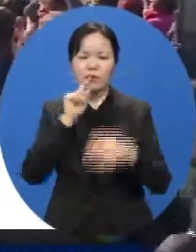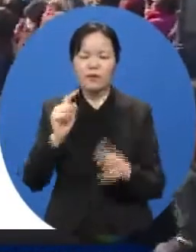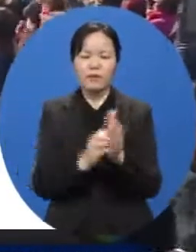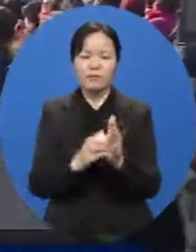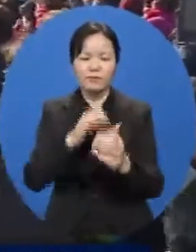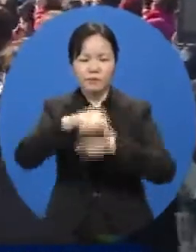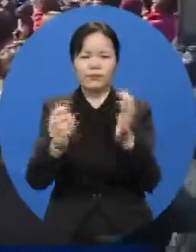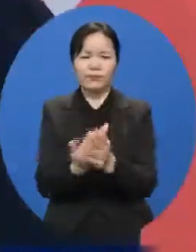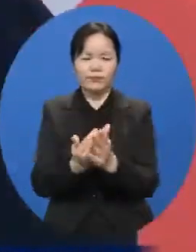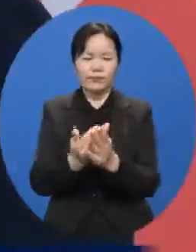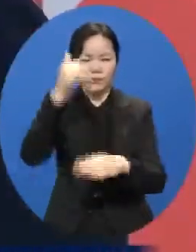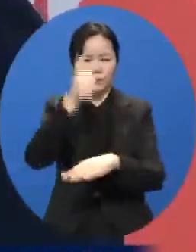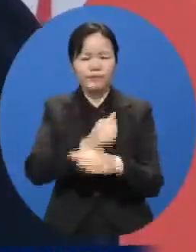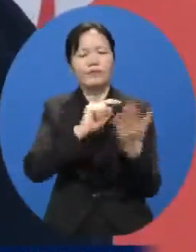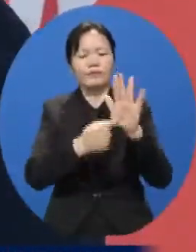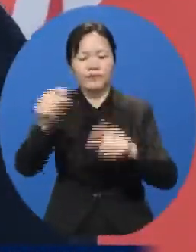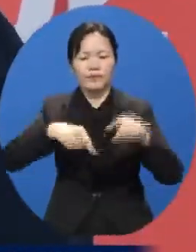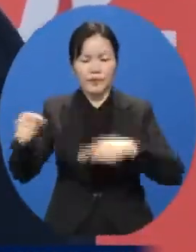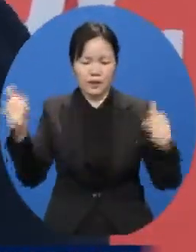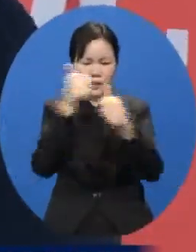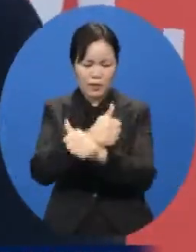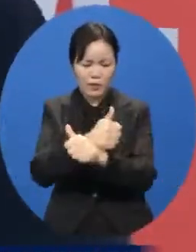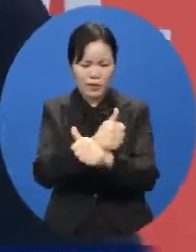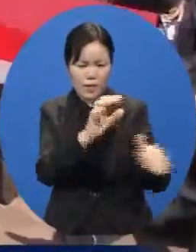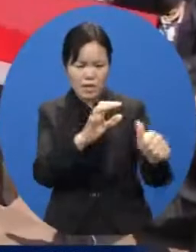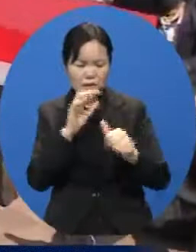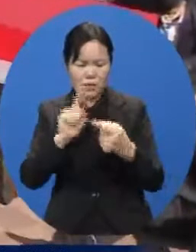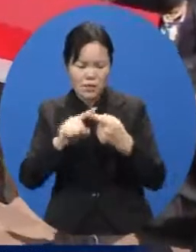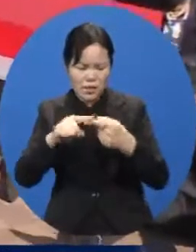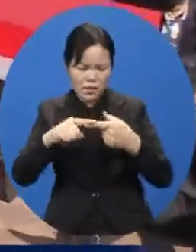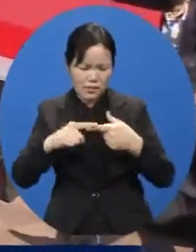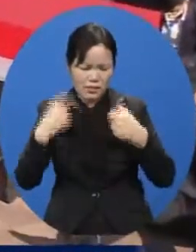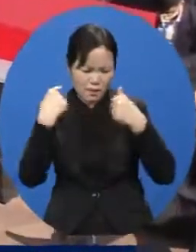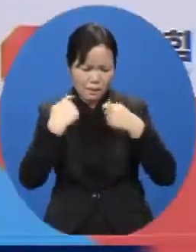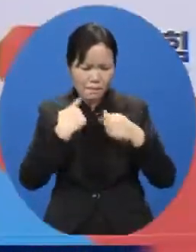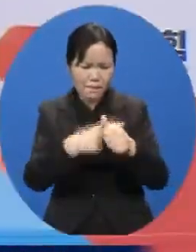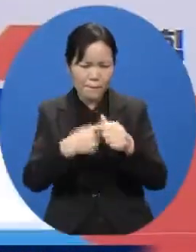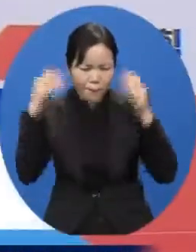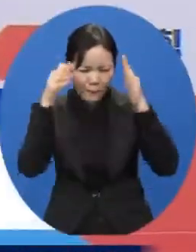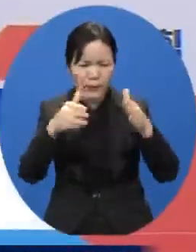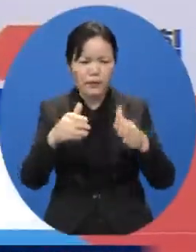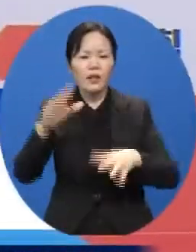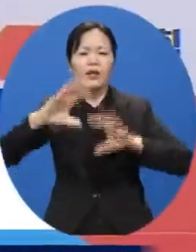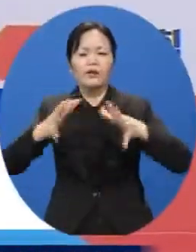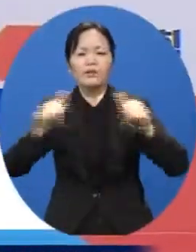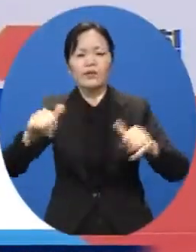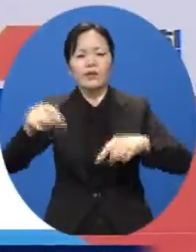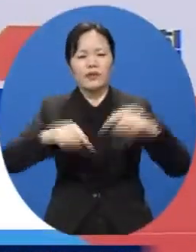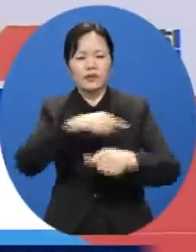민주당이 대선 막판 들고 나온 정치교체 프레임을 깨는 데에도 공을 들였습니다. 국민들의